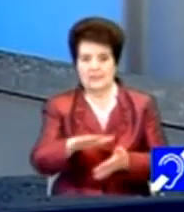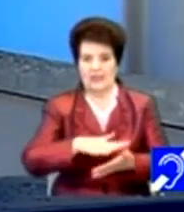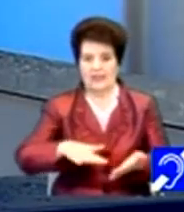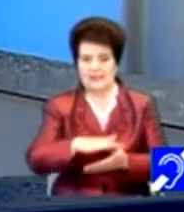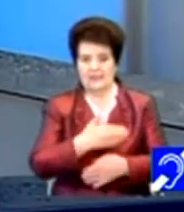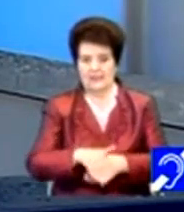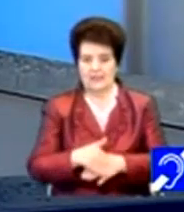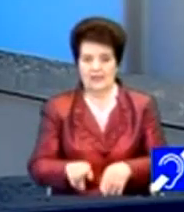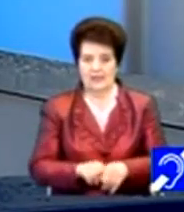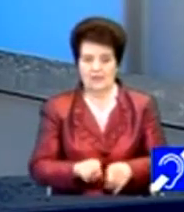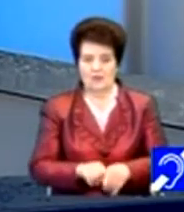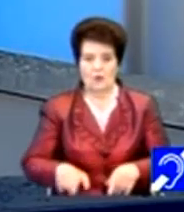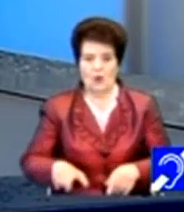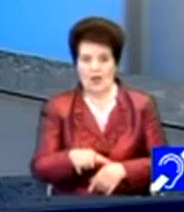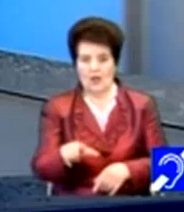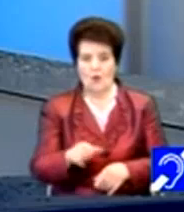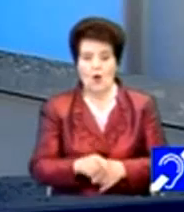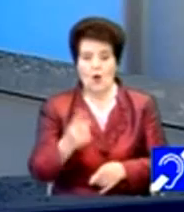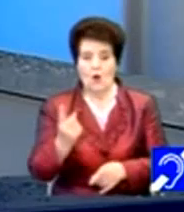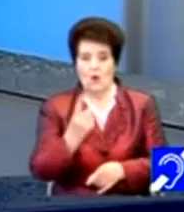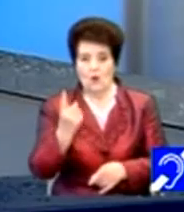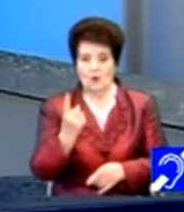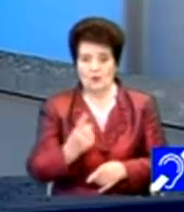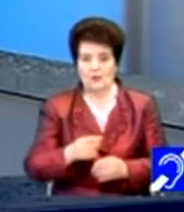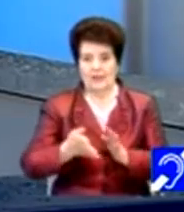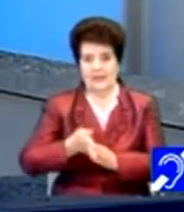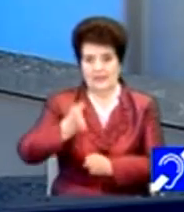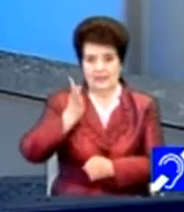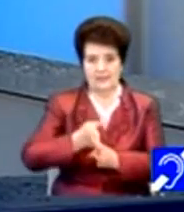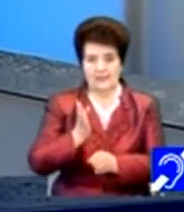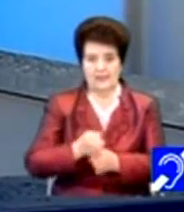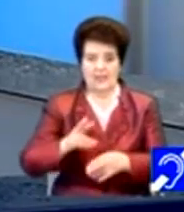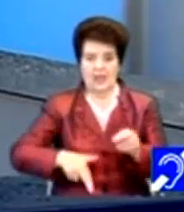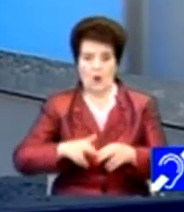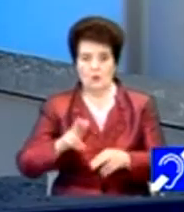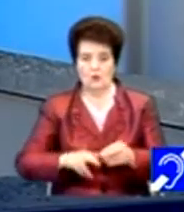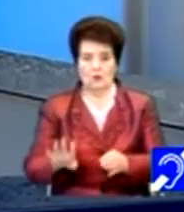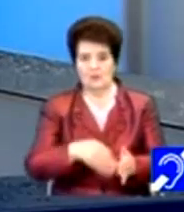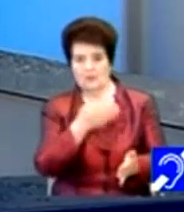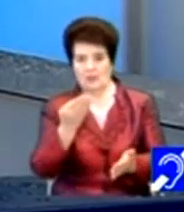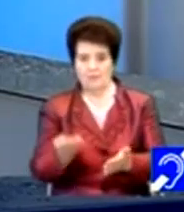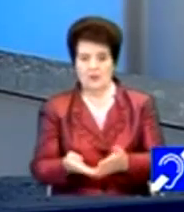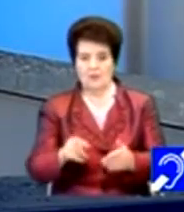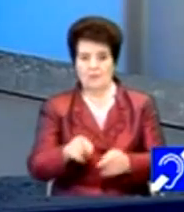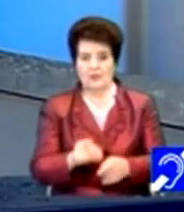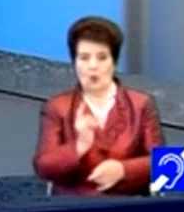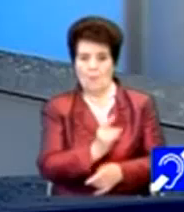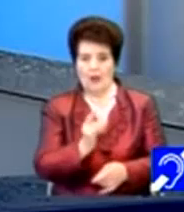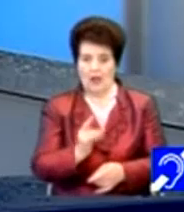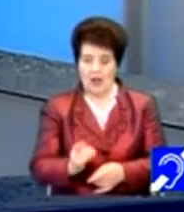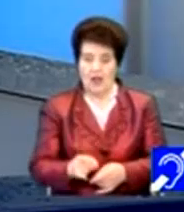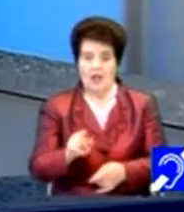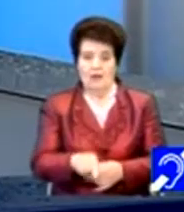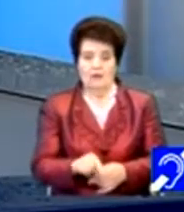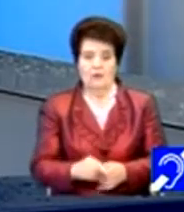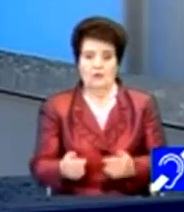în râuri și au inundat multe curți. Un zid de susținere de pe un șantier de construcție s-a prăbușit peste o parcare. În apropiere